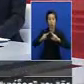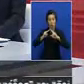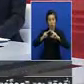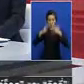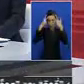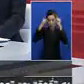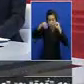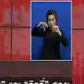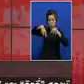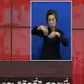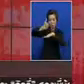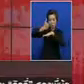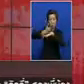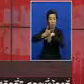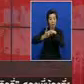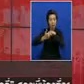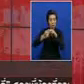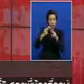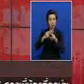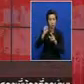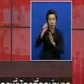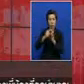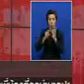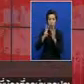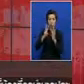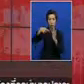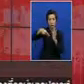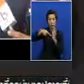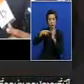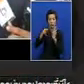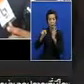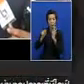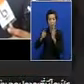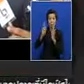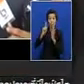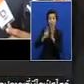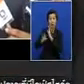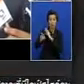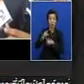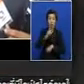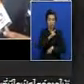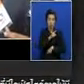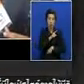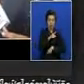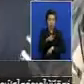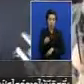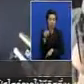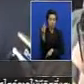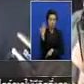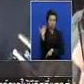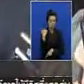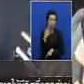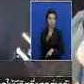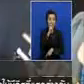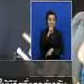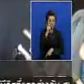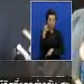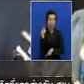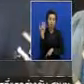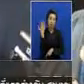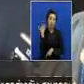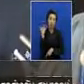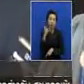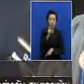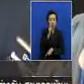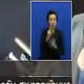จำสำนักนายกรัฐมนตรีคุณสุวพันธ์ตันยุวัฒนะครับก็ให้สัมภาษณ์นะก่อนหน้านี้เดินทางเข้าไปพูดคุยกับ